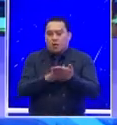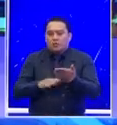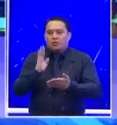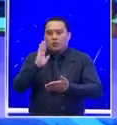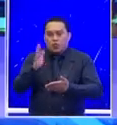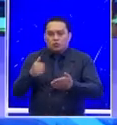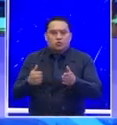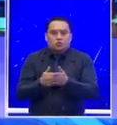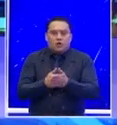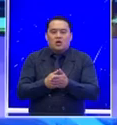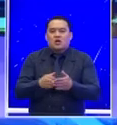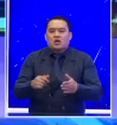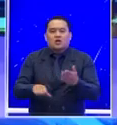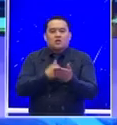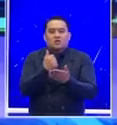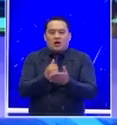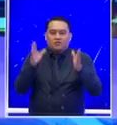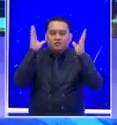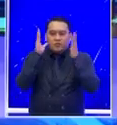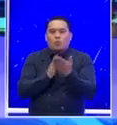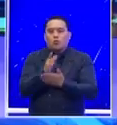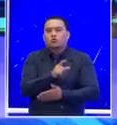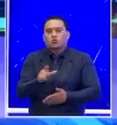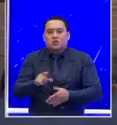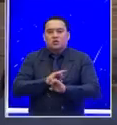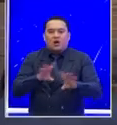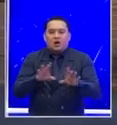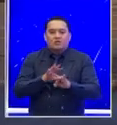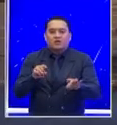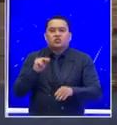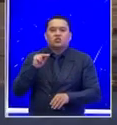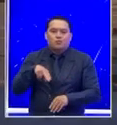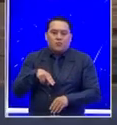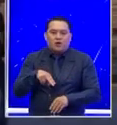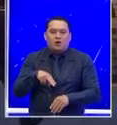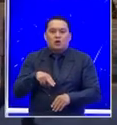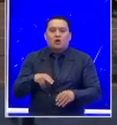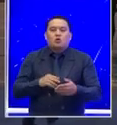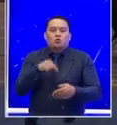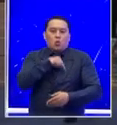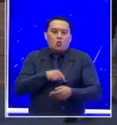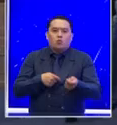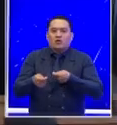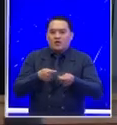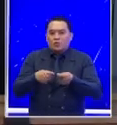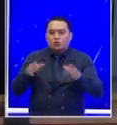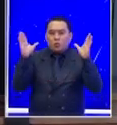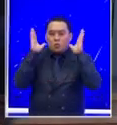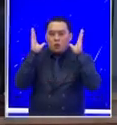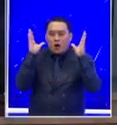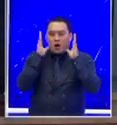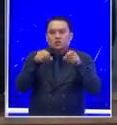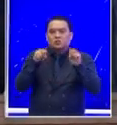муфтий Казахстана Наурызбай Кажы Таганулы. По его словам, во время чрезвычайного положения духовное управление